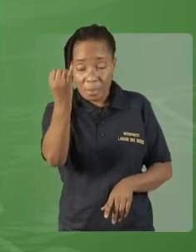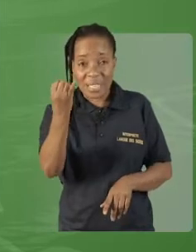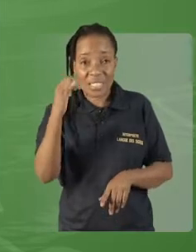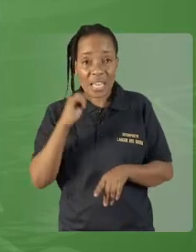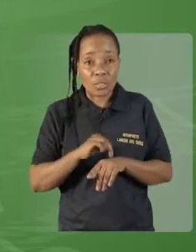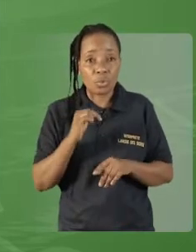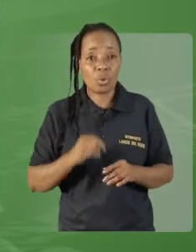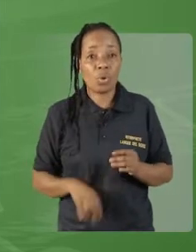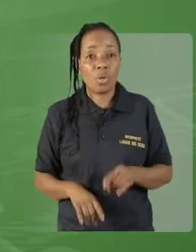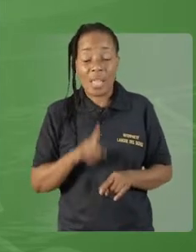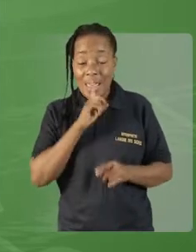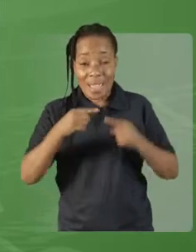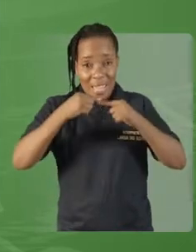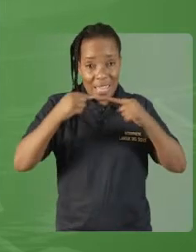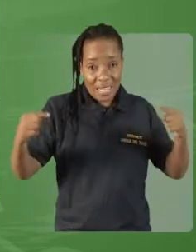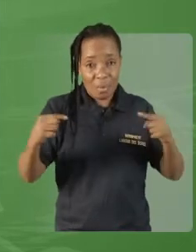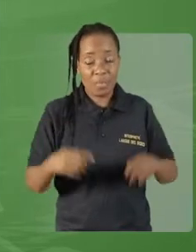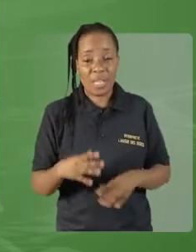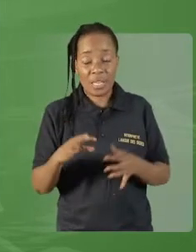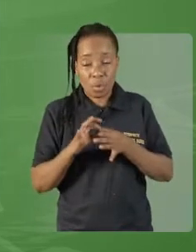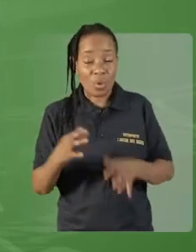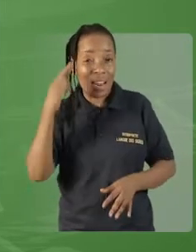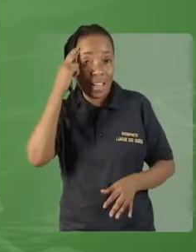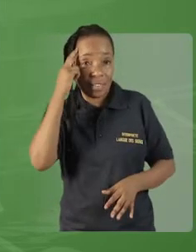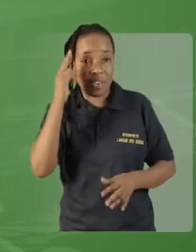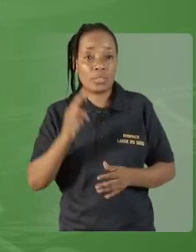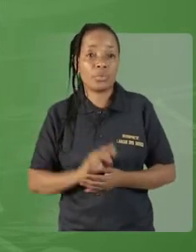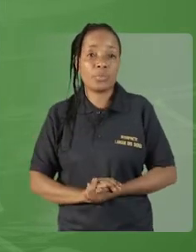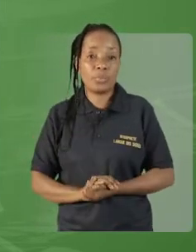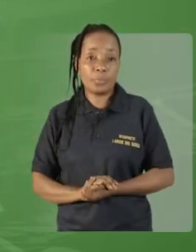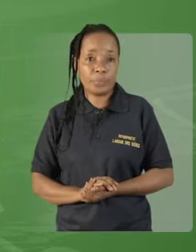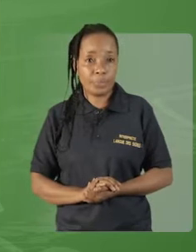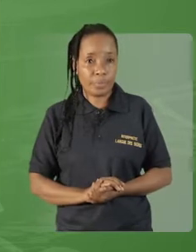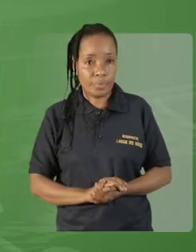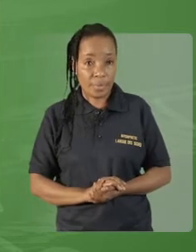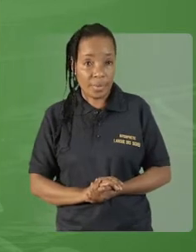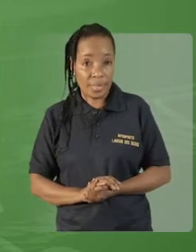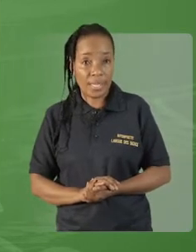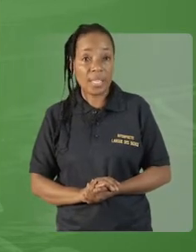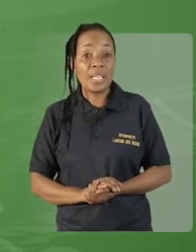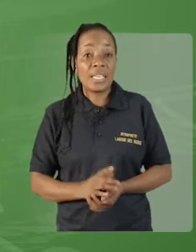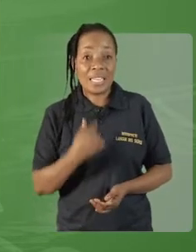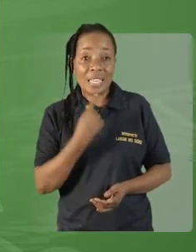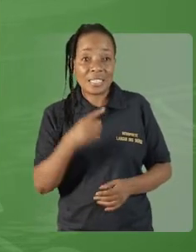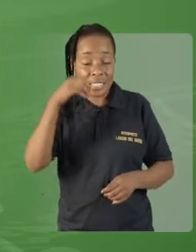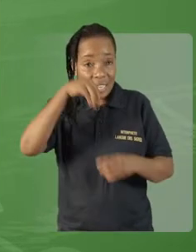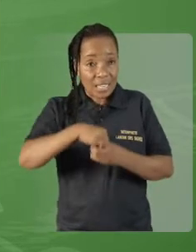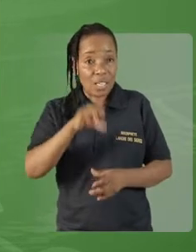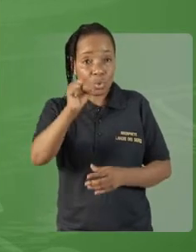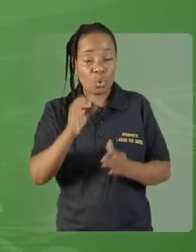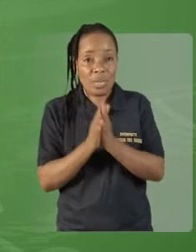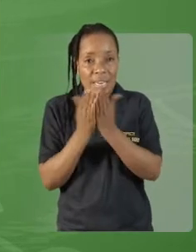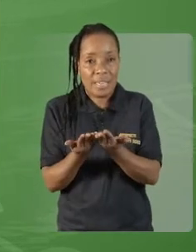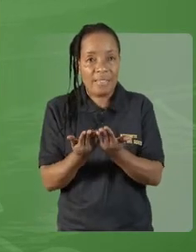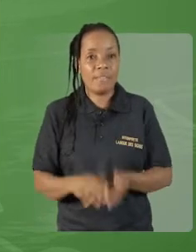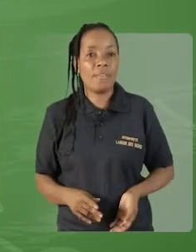l'imagination, et je le cite à nouveau, est ennemie de la raison. Fin de citation. Blaise Pascal